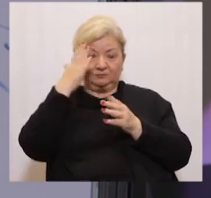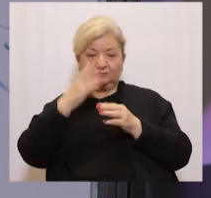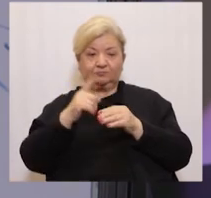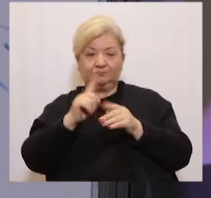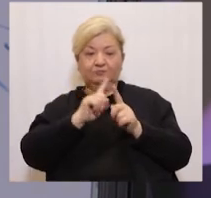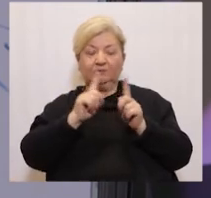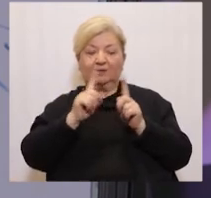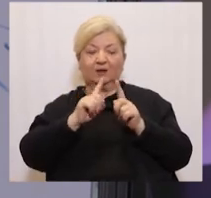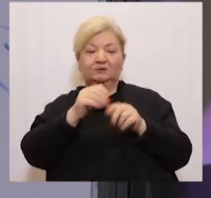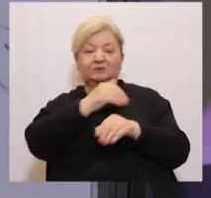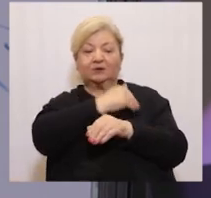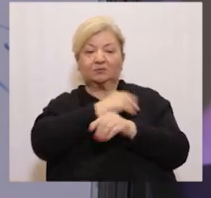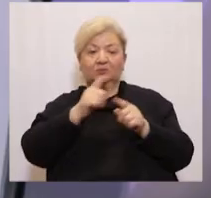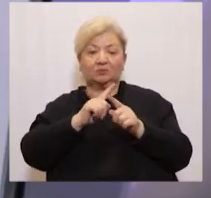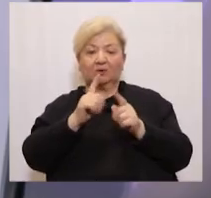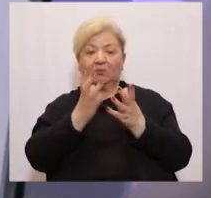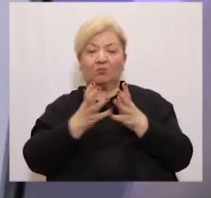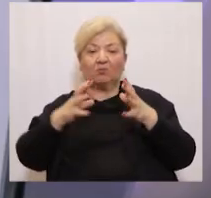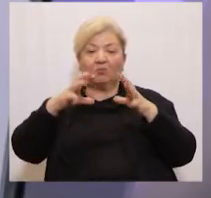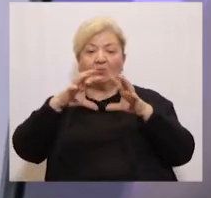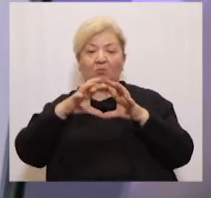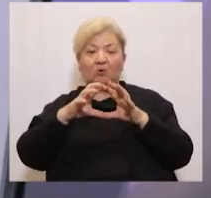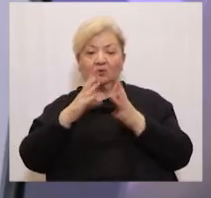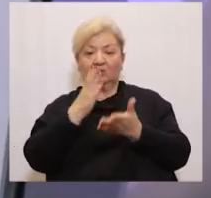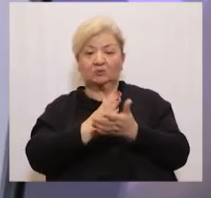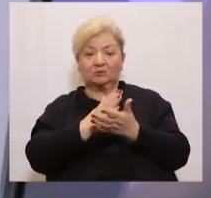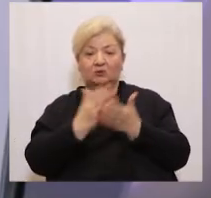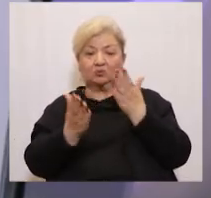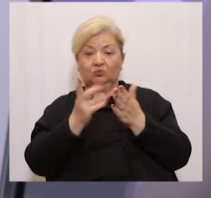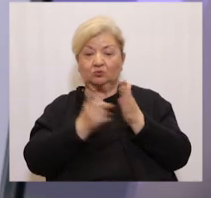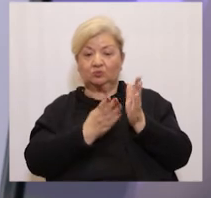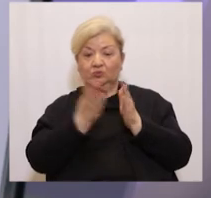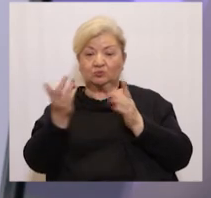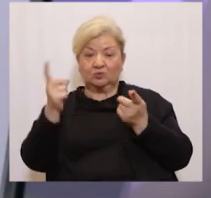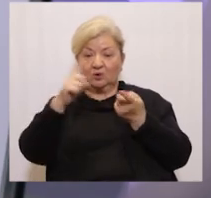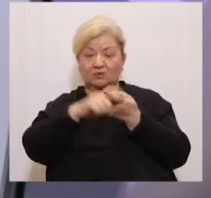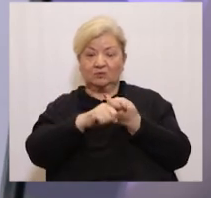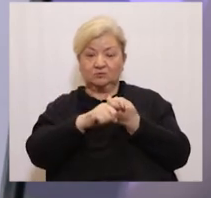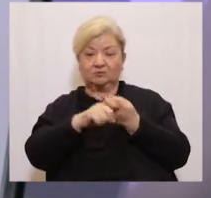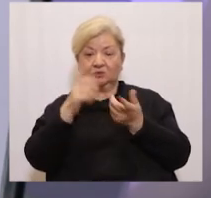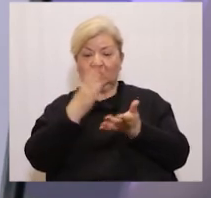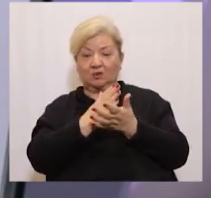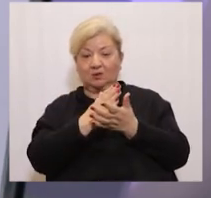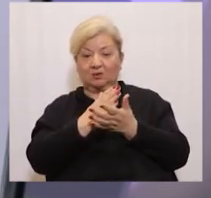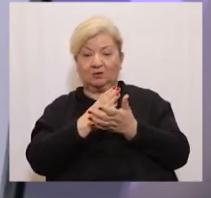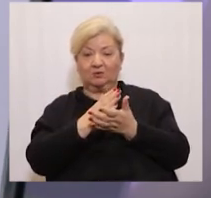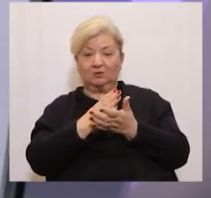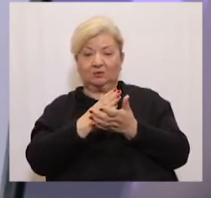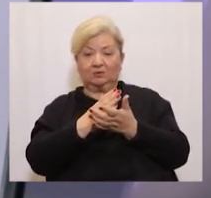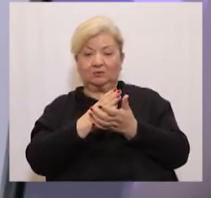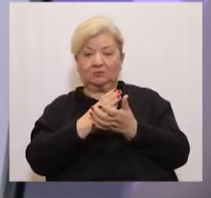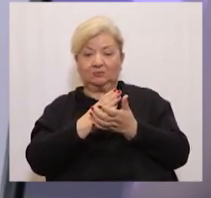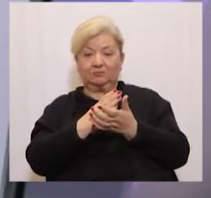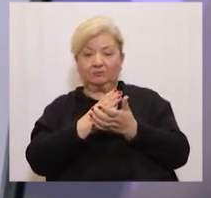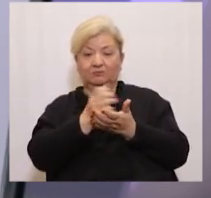ანუ რაღაცა ტემპერატურაზე მოცულობა ხდება თუ ასეთი ურთიერთ კავშირი,